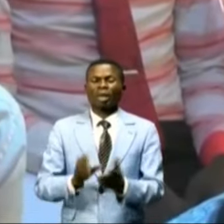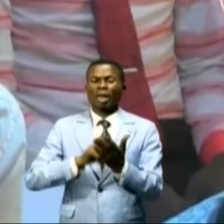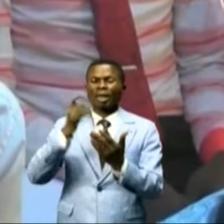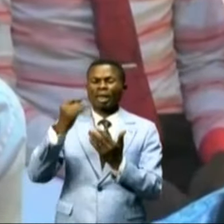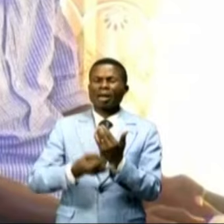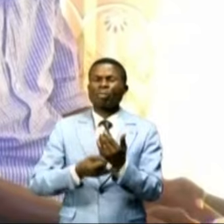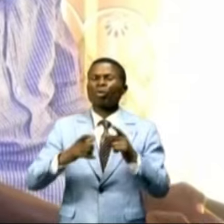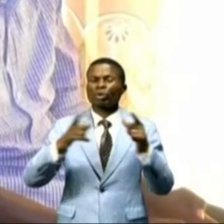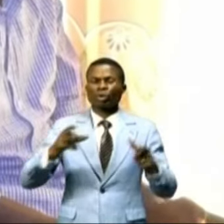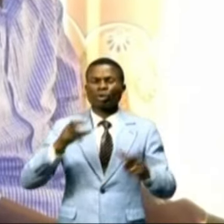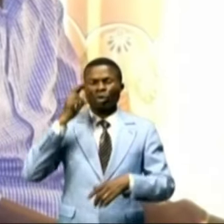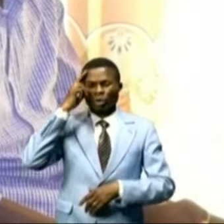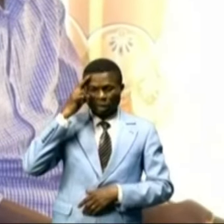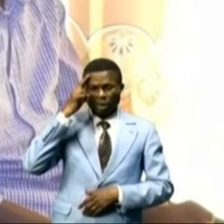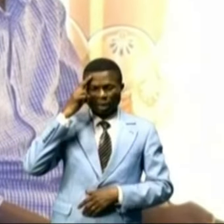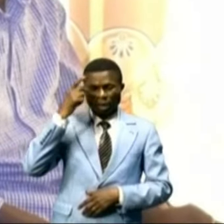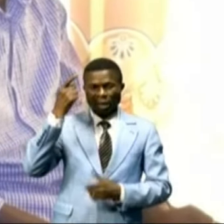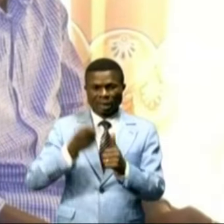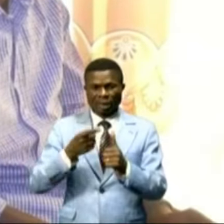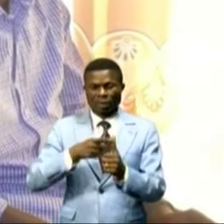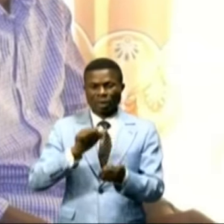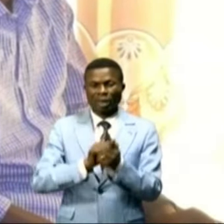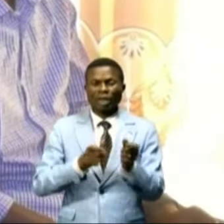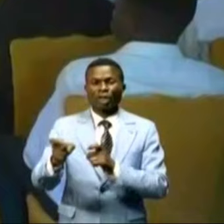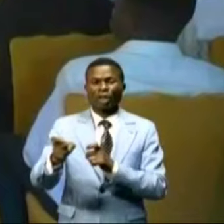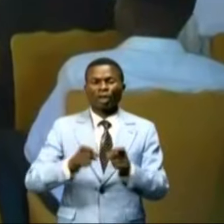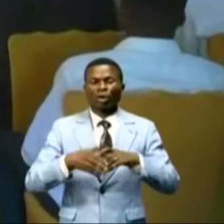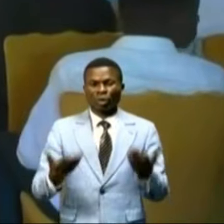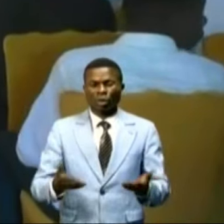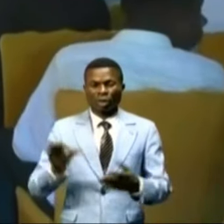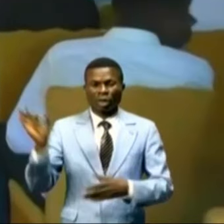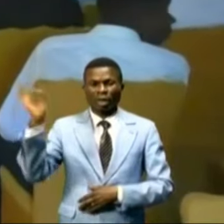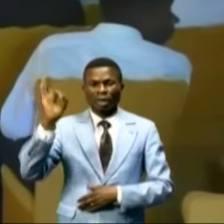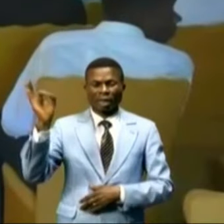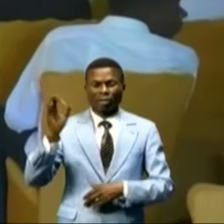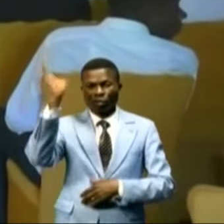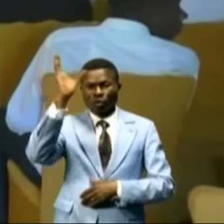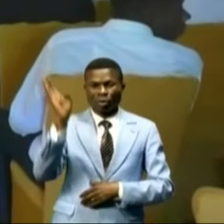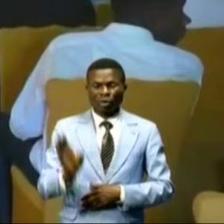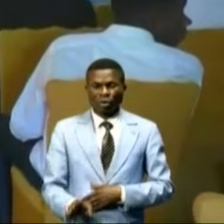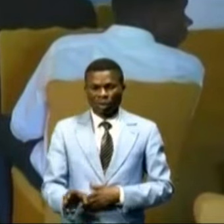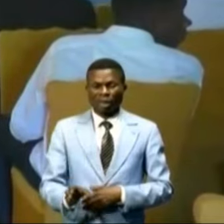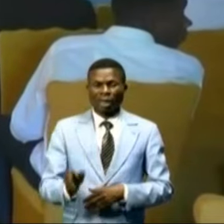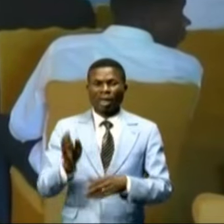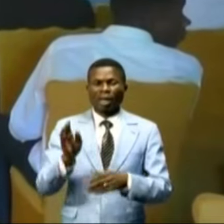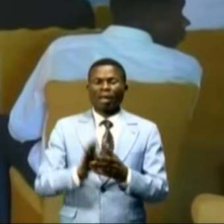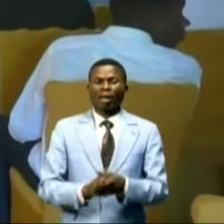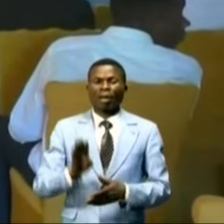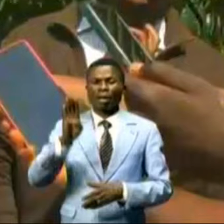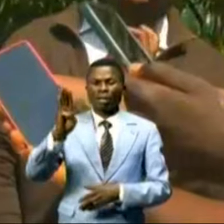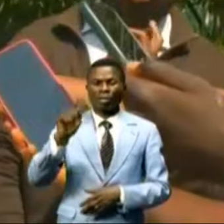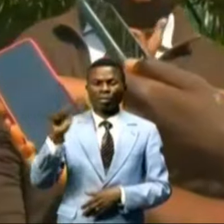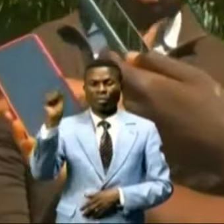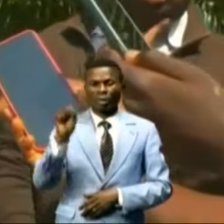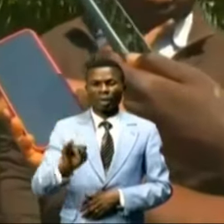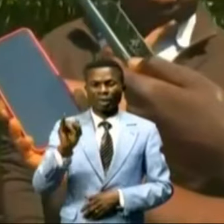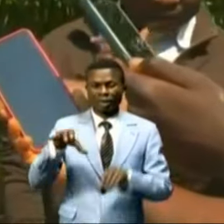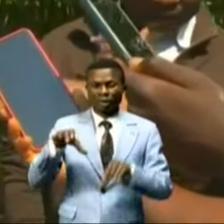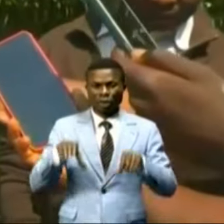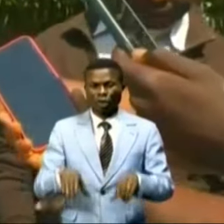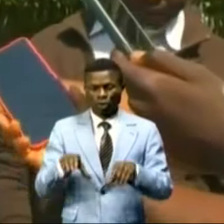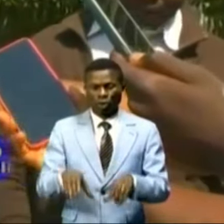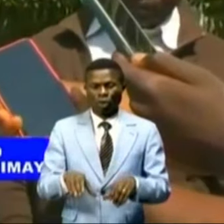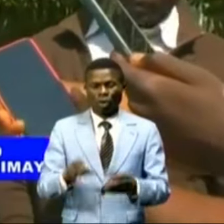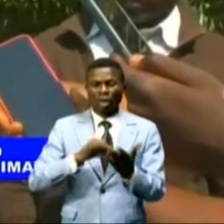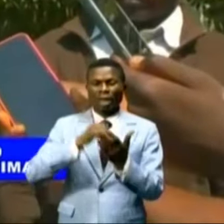qui réfléchit sur la gestion des forêts tropicales, des forêts du bassin du Congo. Et c'est un projet